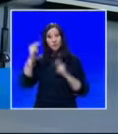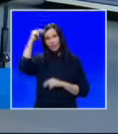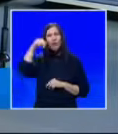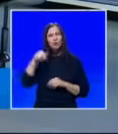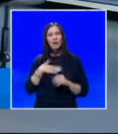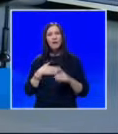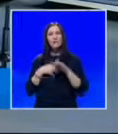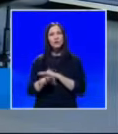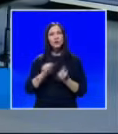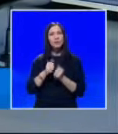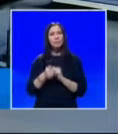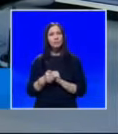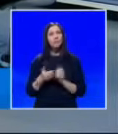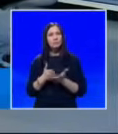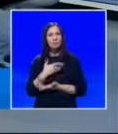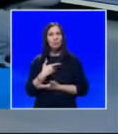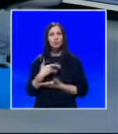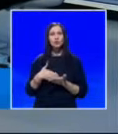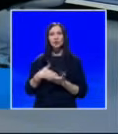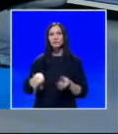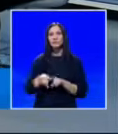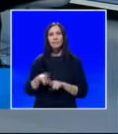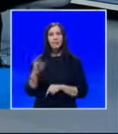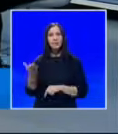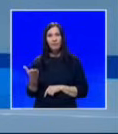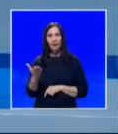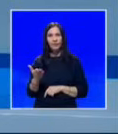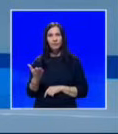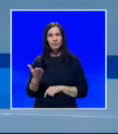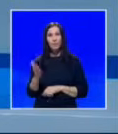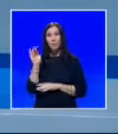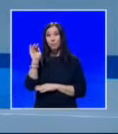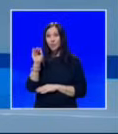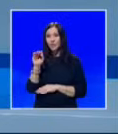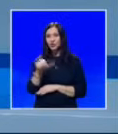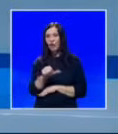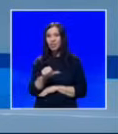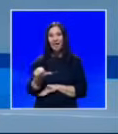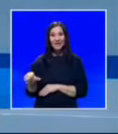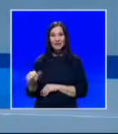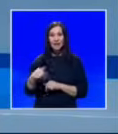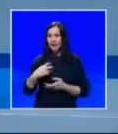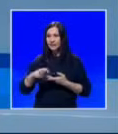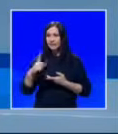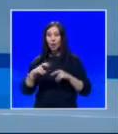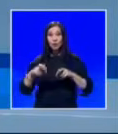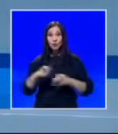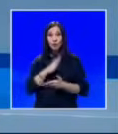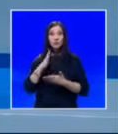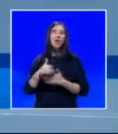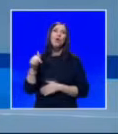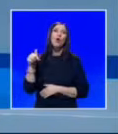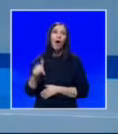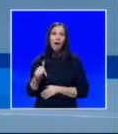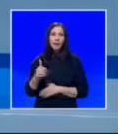битки, според мен, защото все пак и тяхното бъдеще е на линията. Сега излезе едно проучване последно на